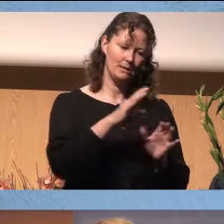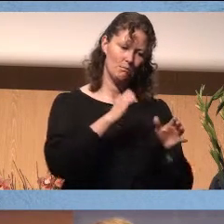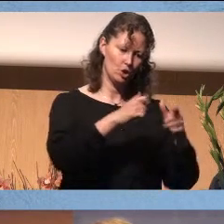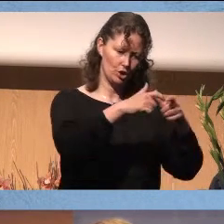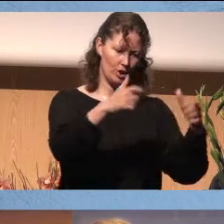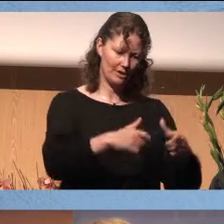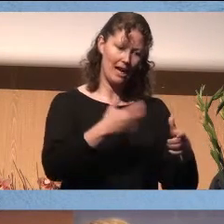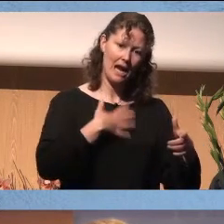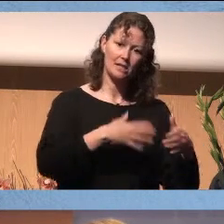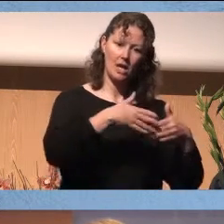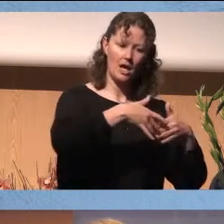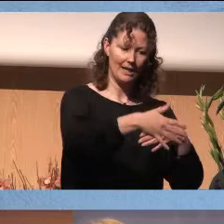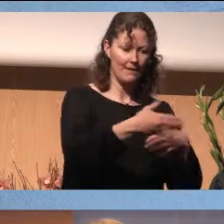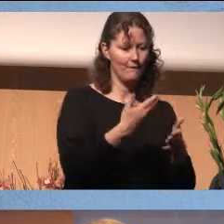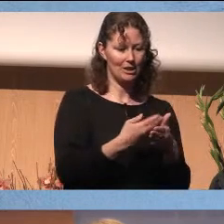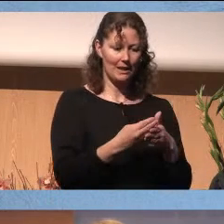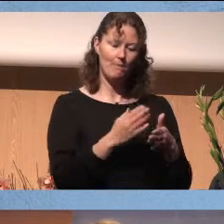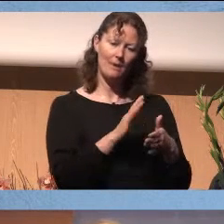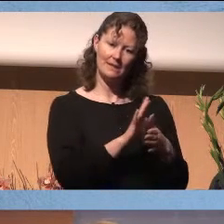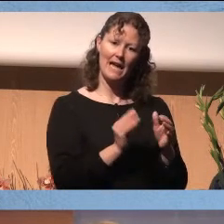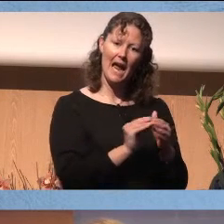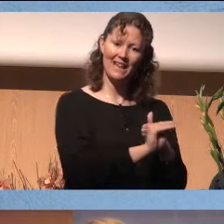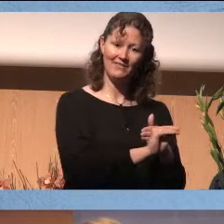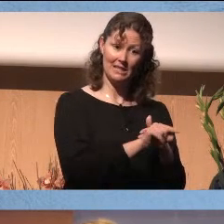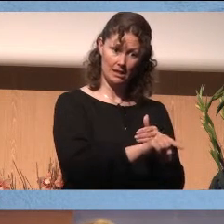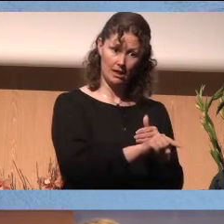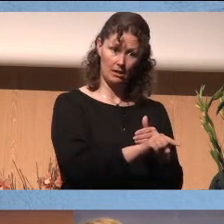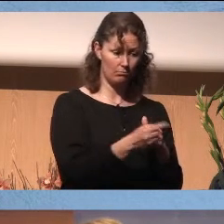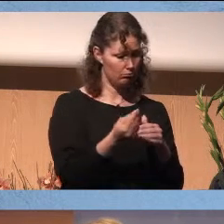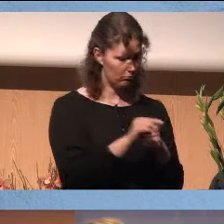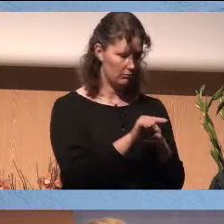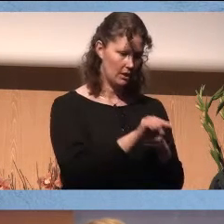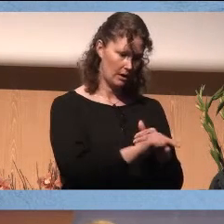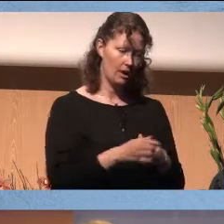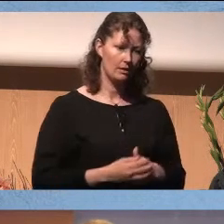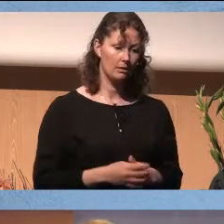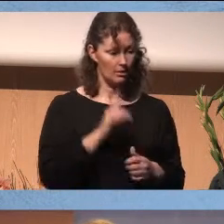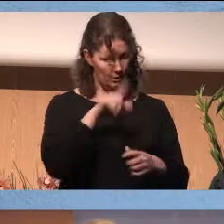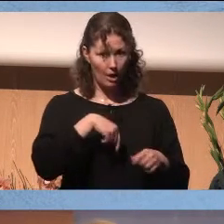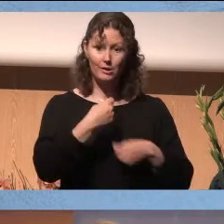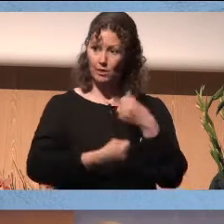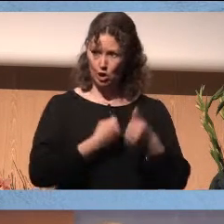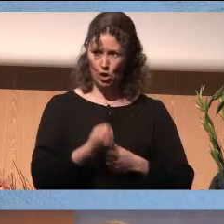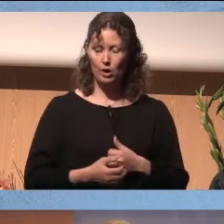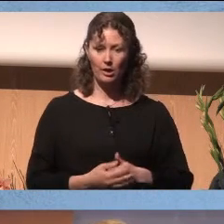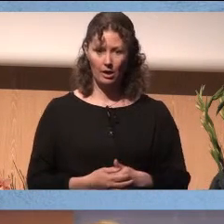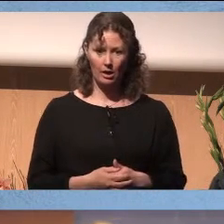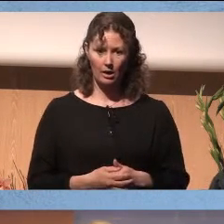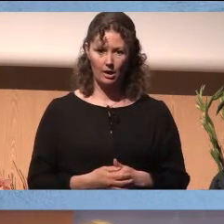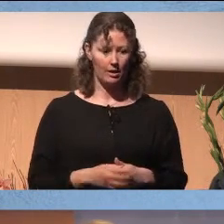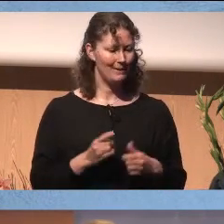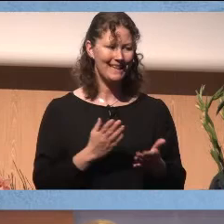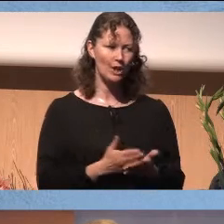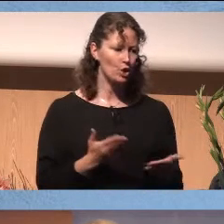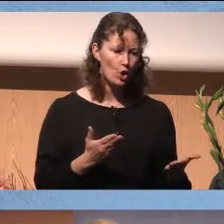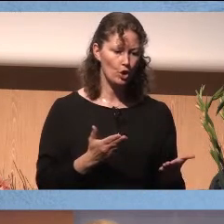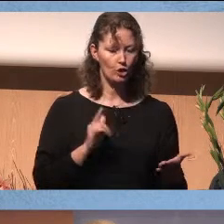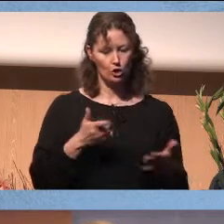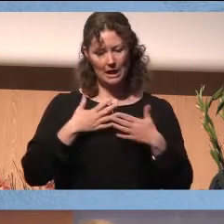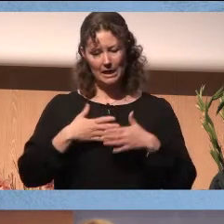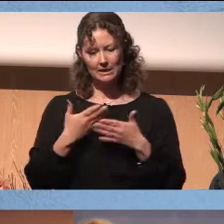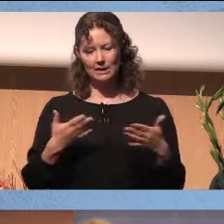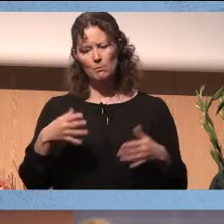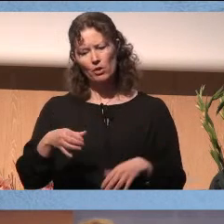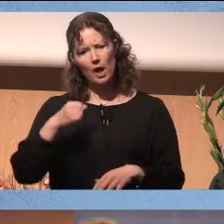sitt helsearkiv, for eksempel henvisningene. De kan inn der. Det kan vi gjøre. Men det ikke nok, for helsetjenesten